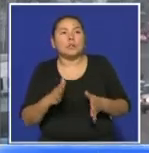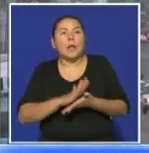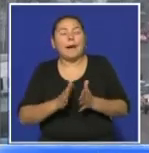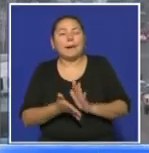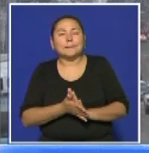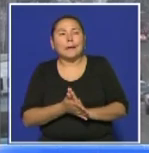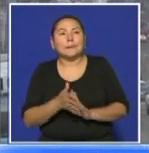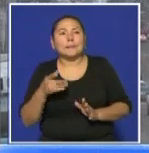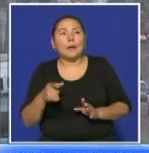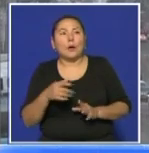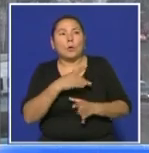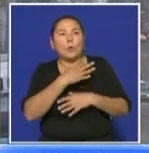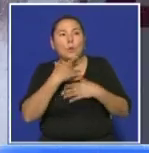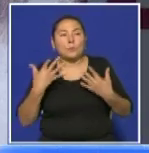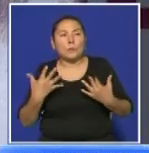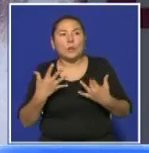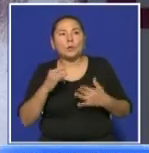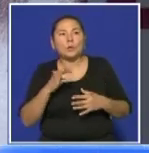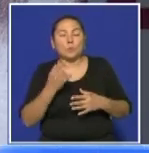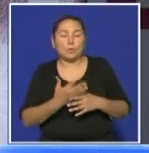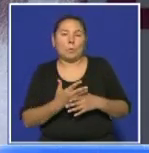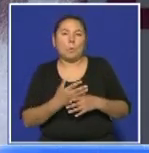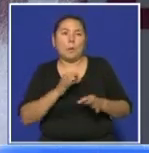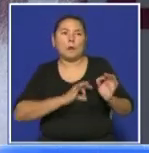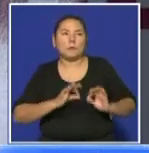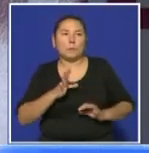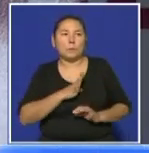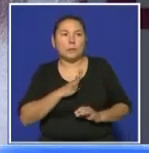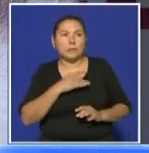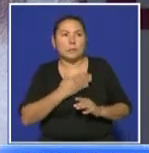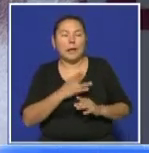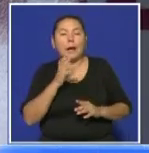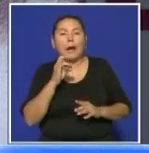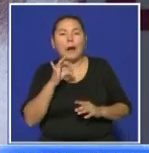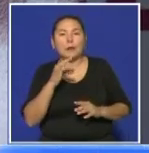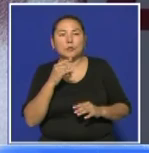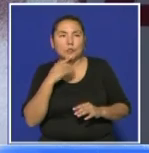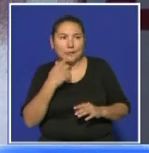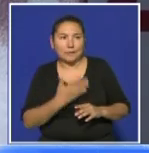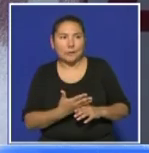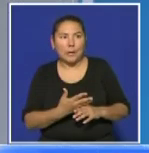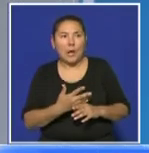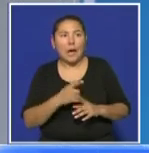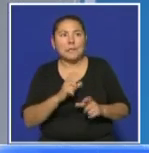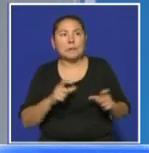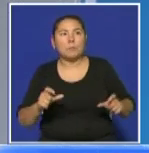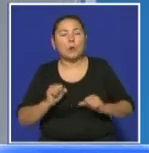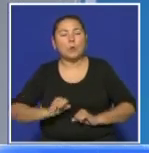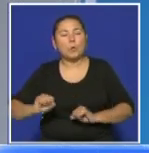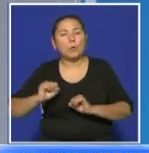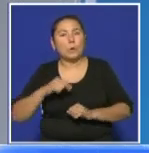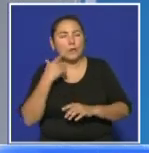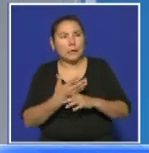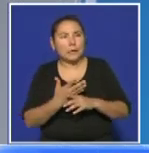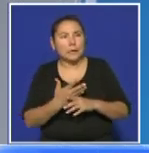тап болғандардың көптігінен арада бүтін бір ұйым пайда болып үлгерген. Қаржылық сауатсыздықтың салдарынан опық жеген азаматтардың құқығын қорғаумен айналысатын